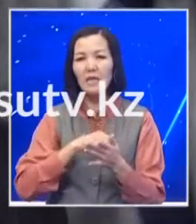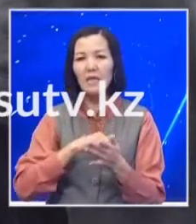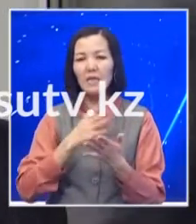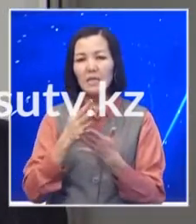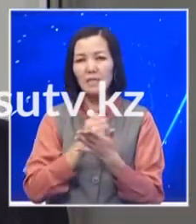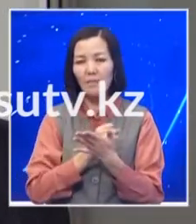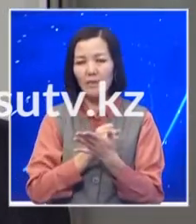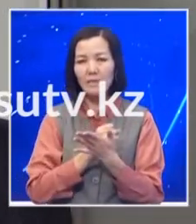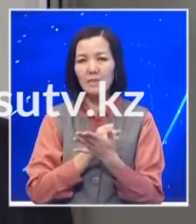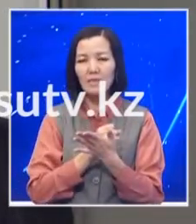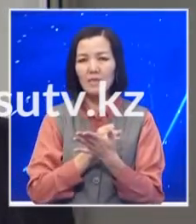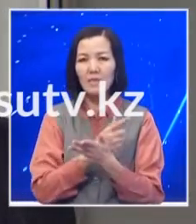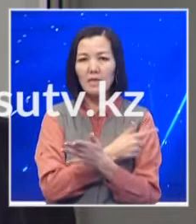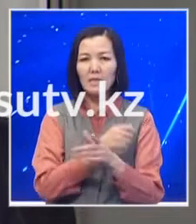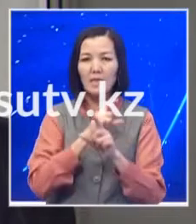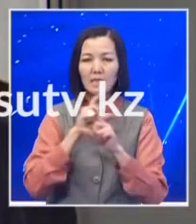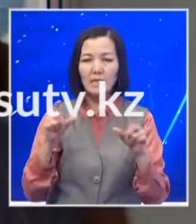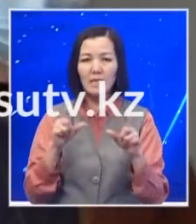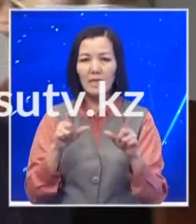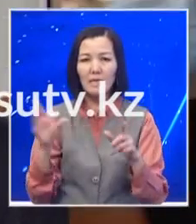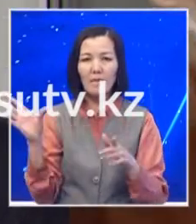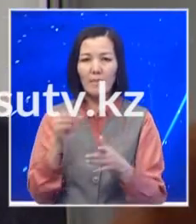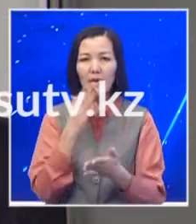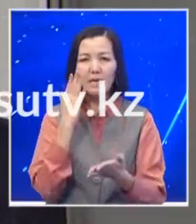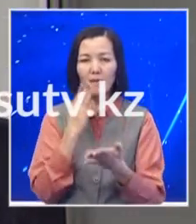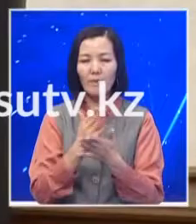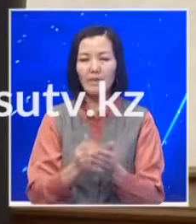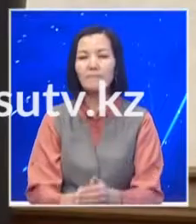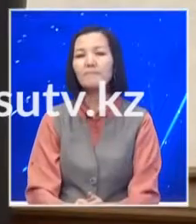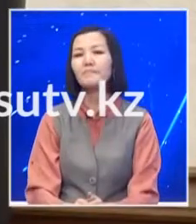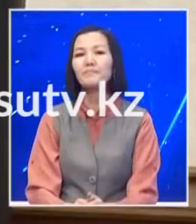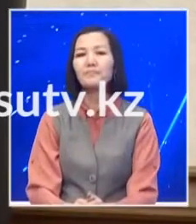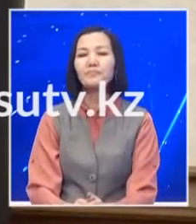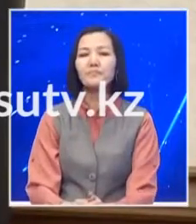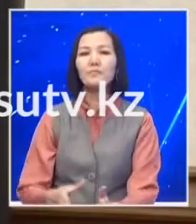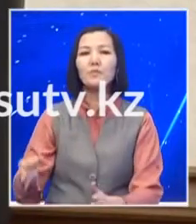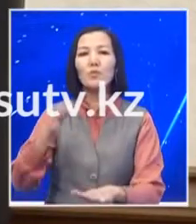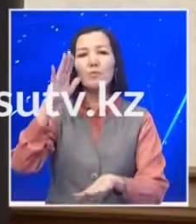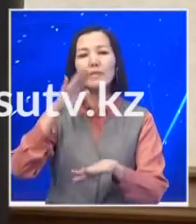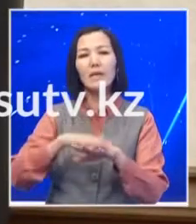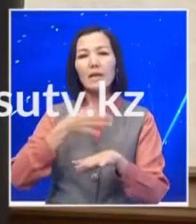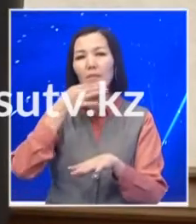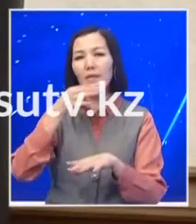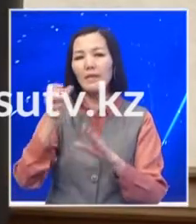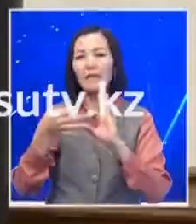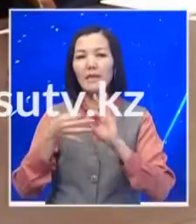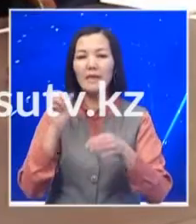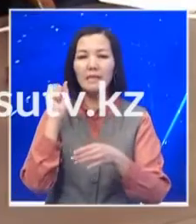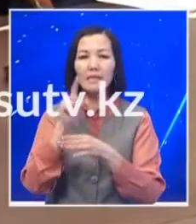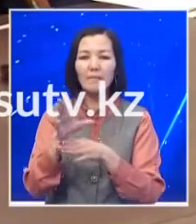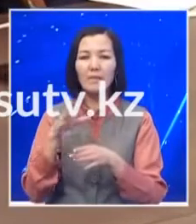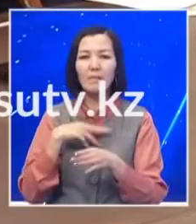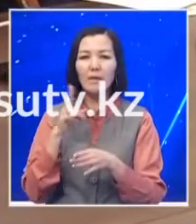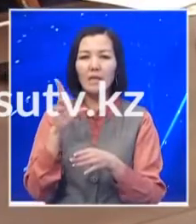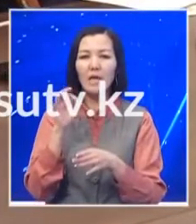бәрі стационарда, поликлиникаларда, дәрілерде, жерде бар. Облыс әкімі жауаптыларға нақты нұсқау берді. Жер-жерден